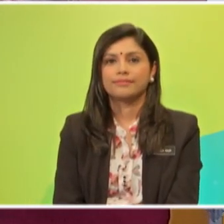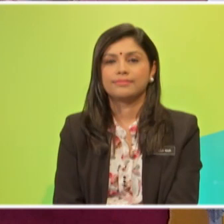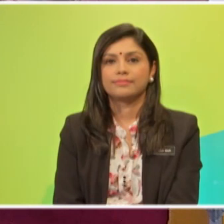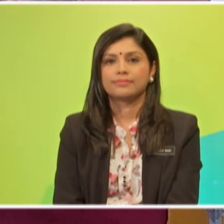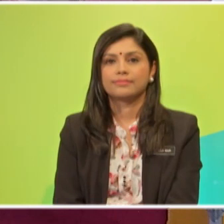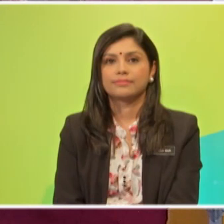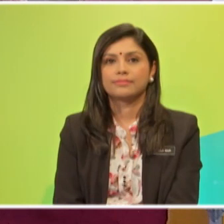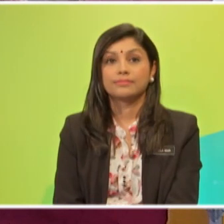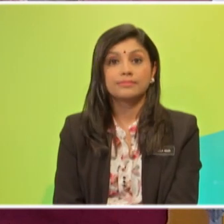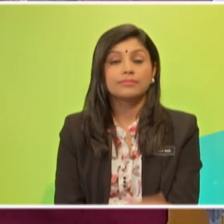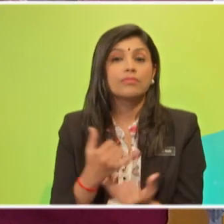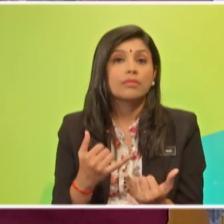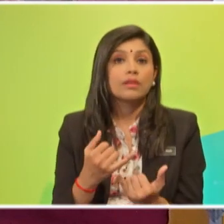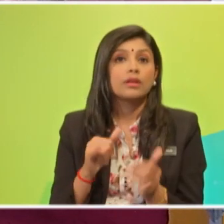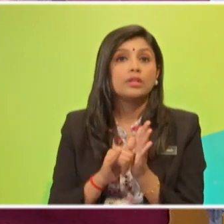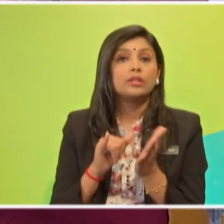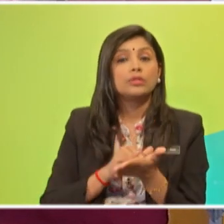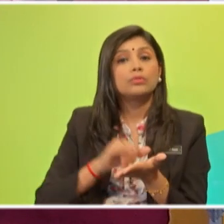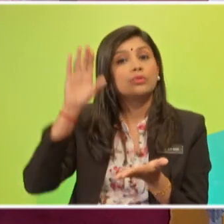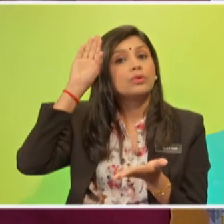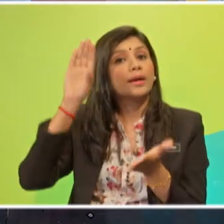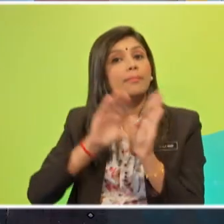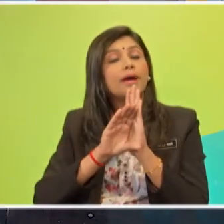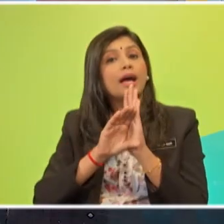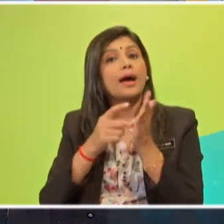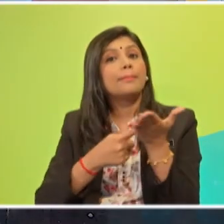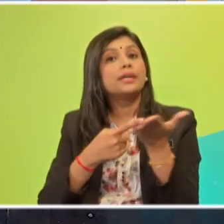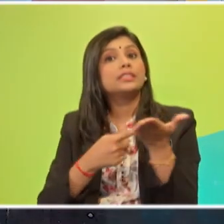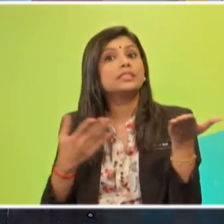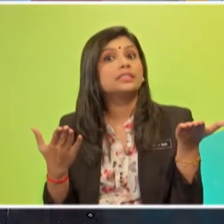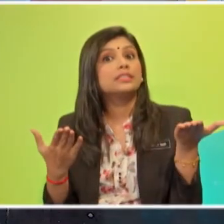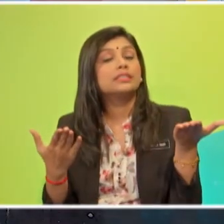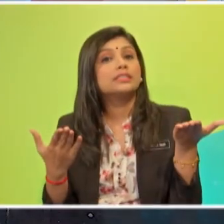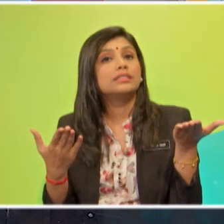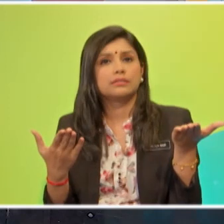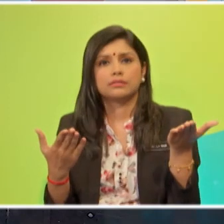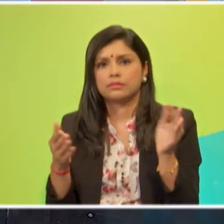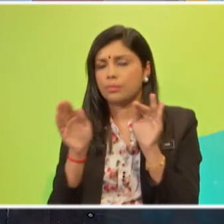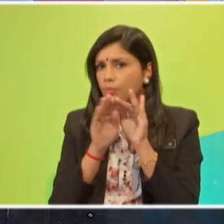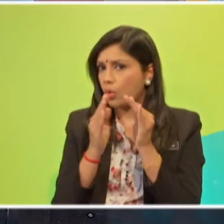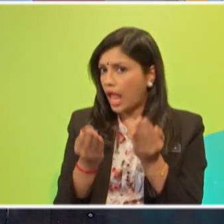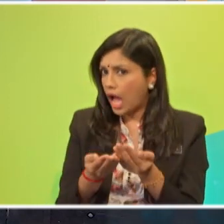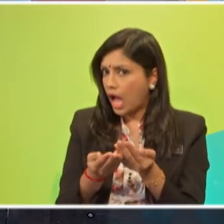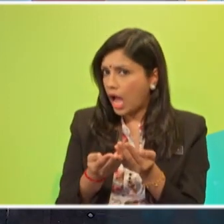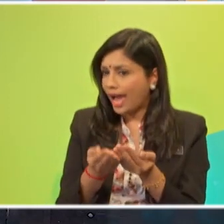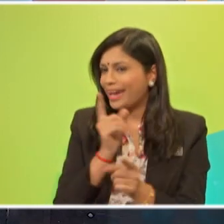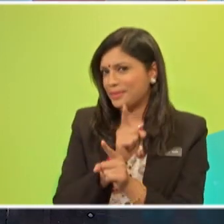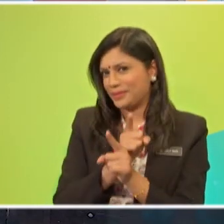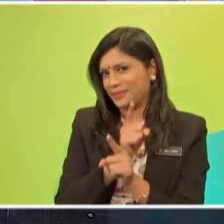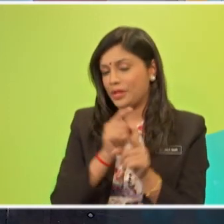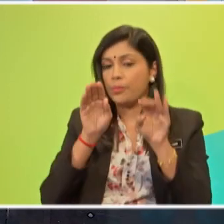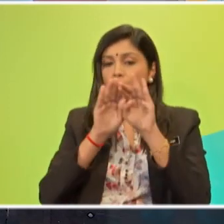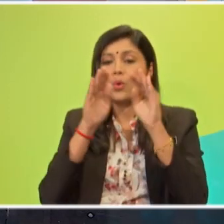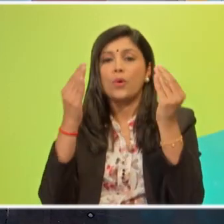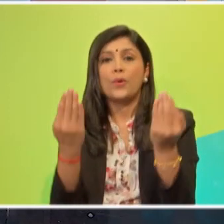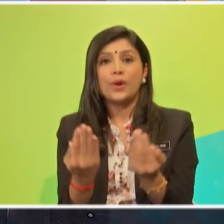seterusnya. Ha, ini gambar apa, Sean? Ini gambar bola, cikgu. Oh, betul, Sean. Okey, jom kita